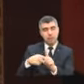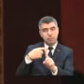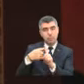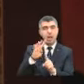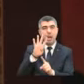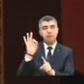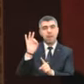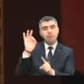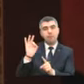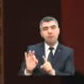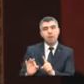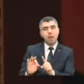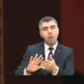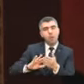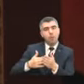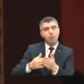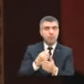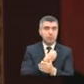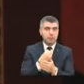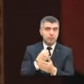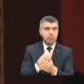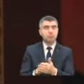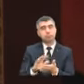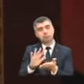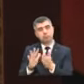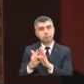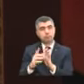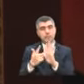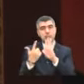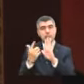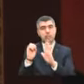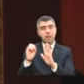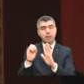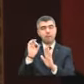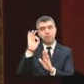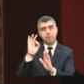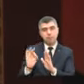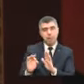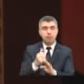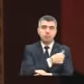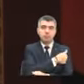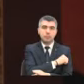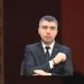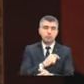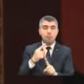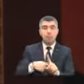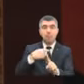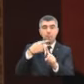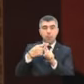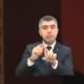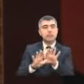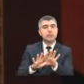من عدد المناصب المفتوحة للأطباء وطنيا، وما يقارب 70% فيما يخص فئة الممرضين، إضافة إلى تدابير